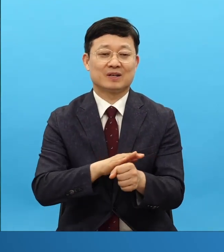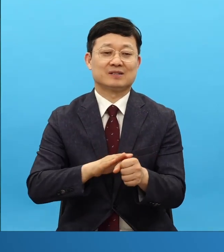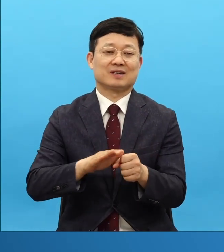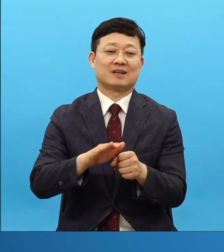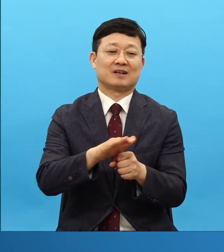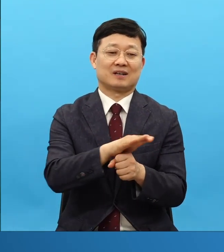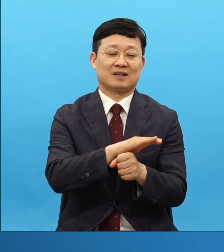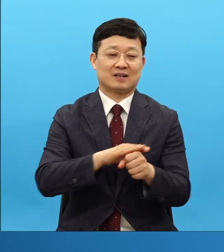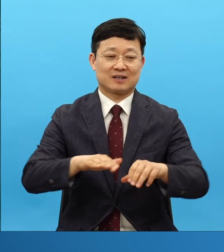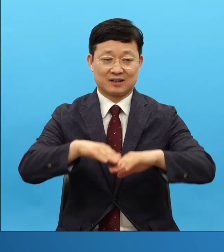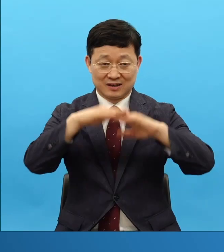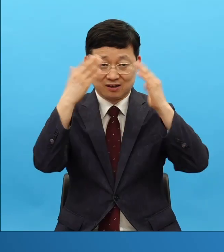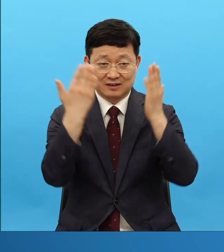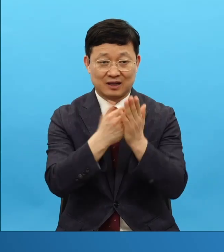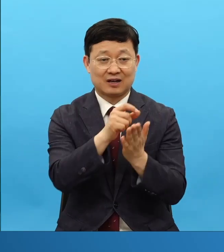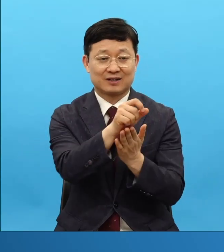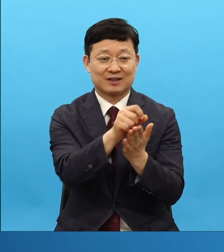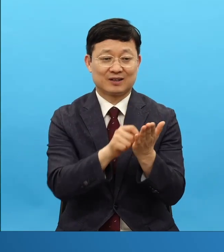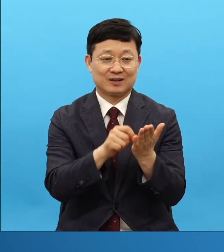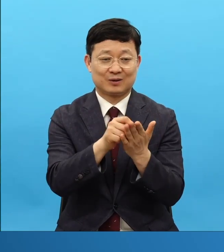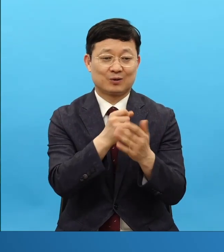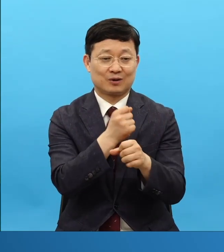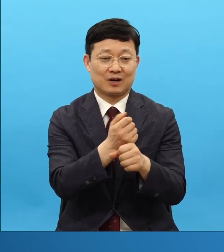하나님의 사랑 다